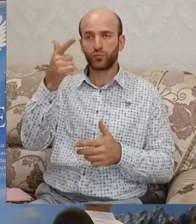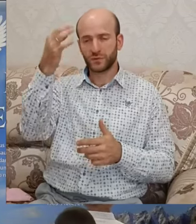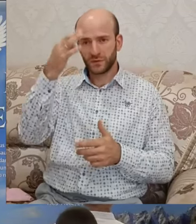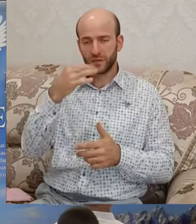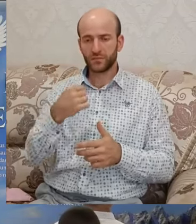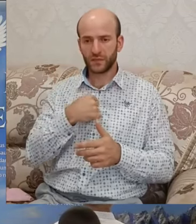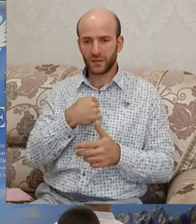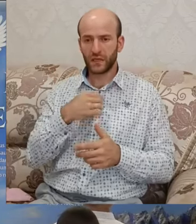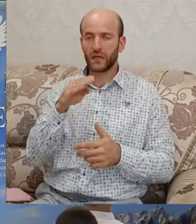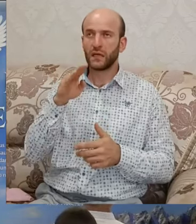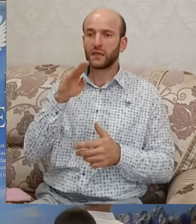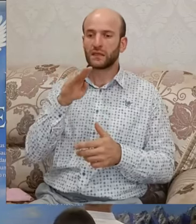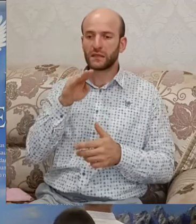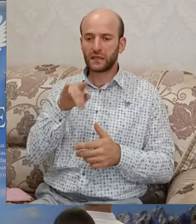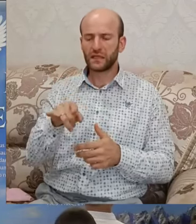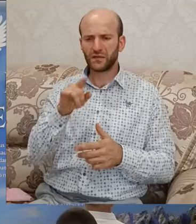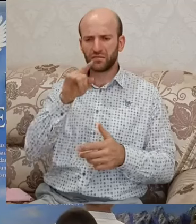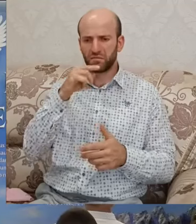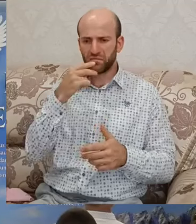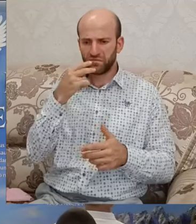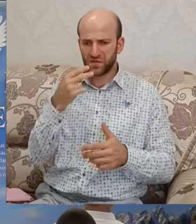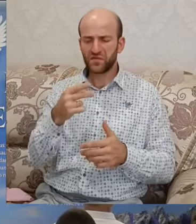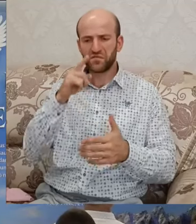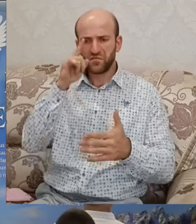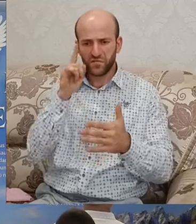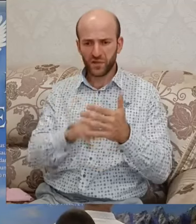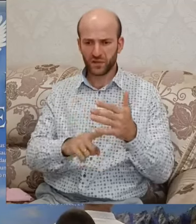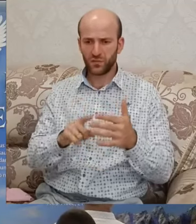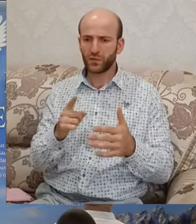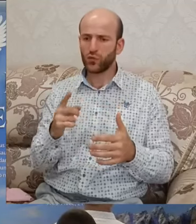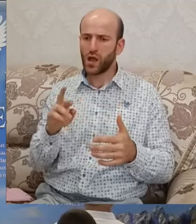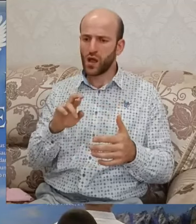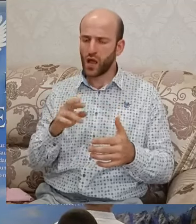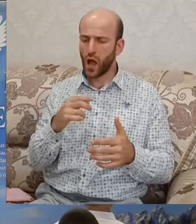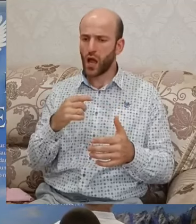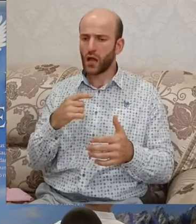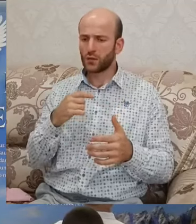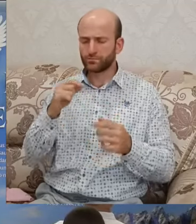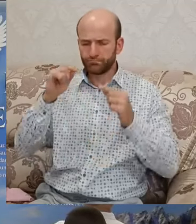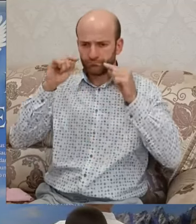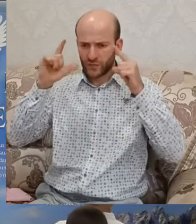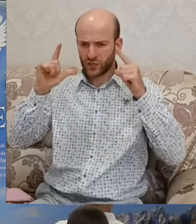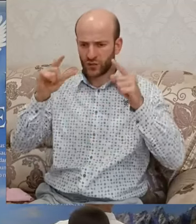мне, ты верно видишь, ибо я бодрствую над словом моим, чтобы оно скоро